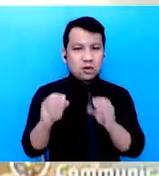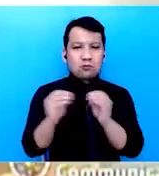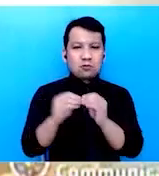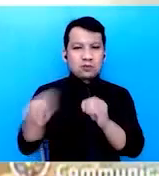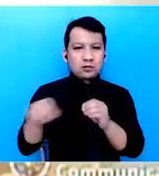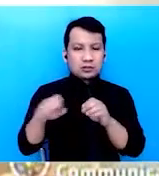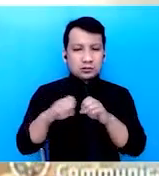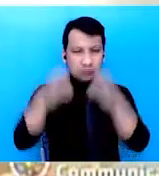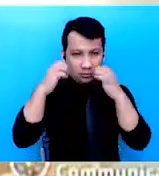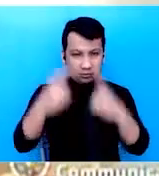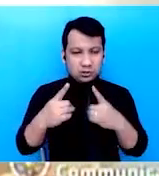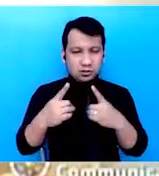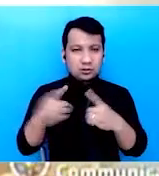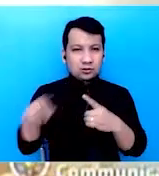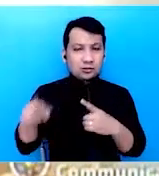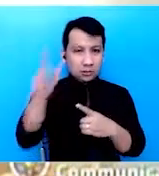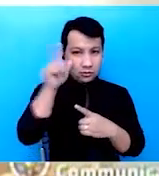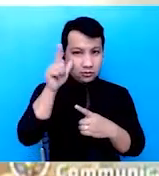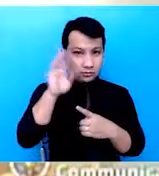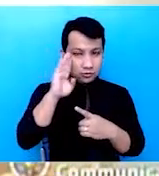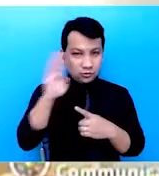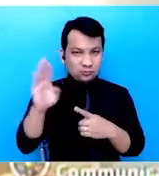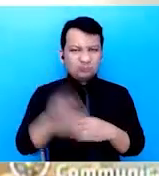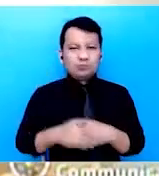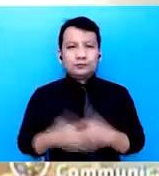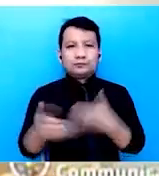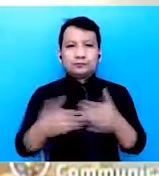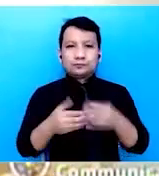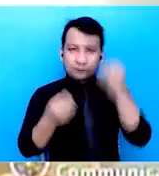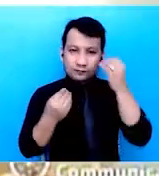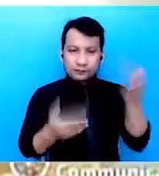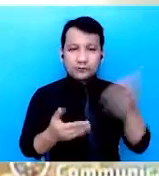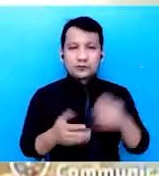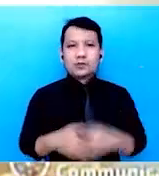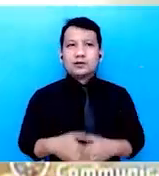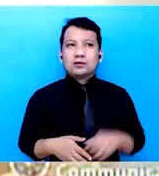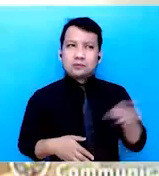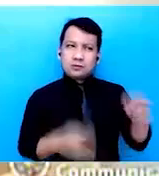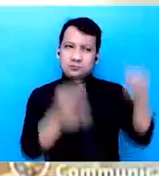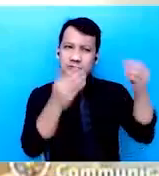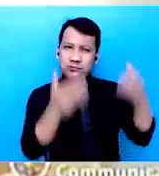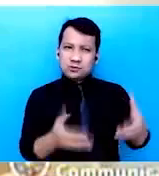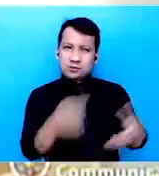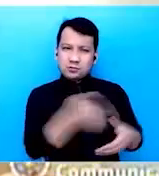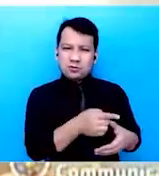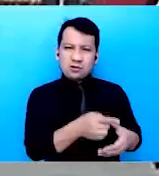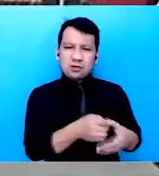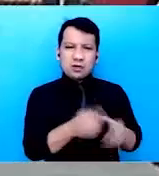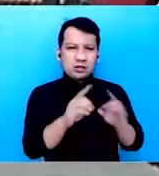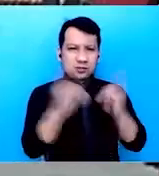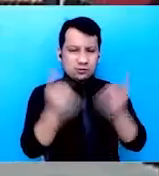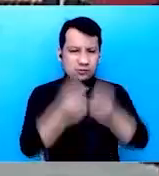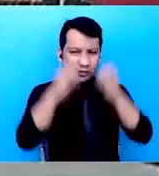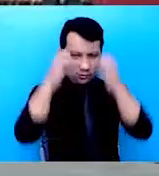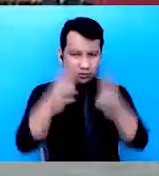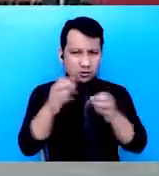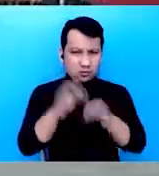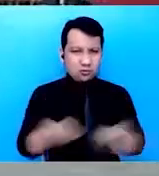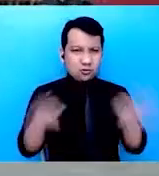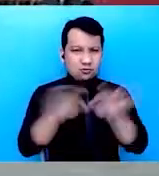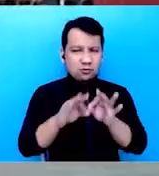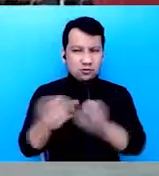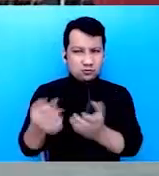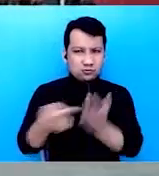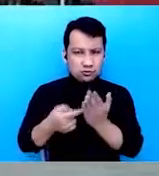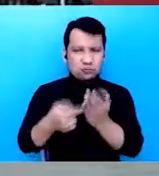Education Secretary Leonor Briones ang hindi muna pinangalan ng teacher. Paalala ng DepEd, dapat magpakita ang mga